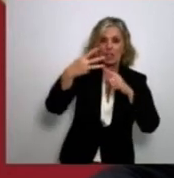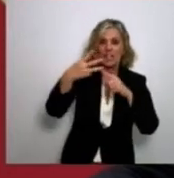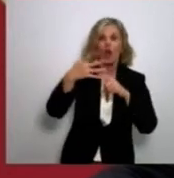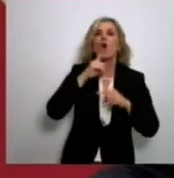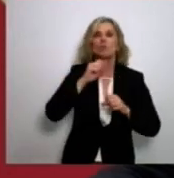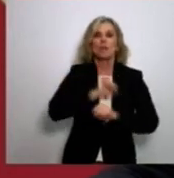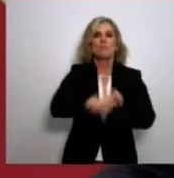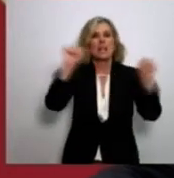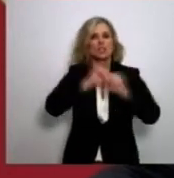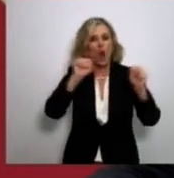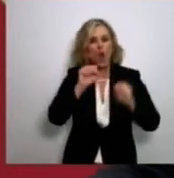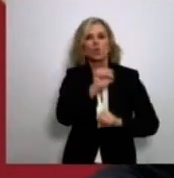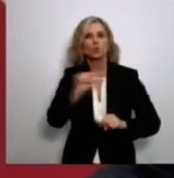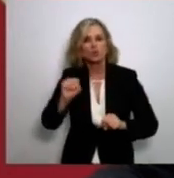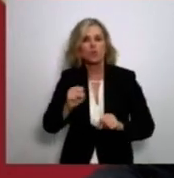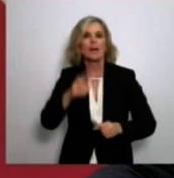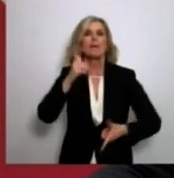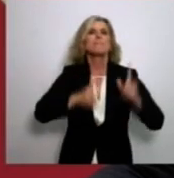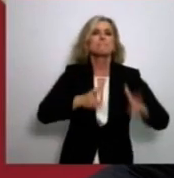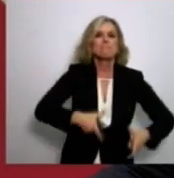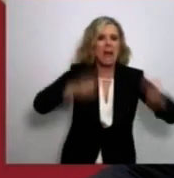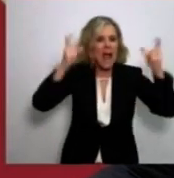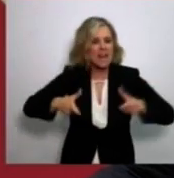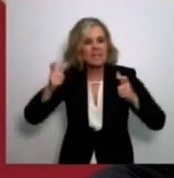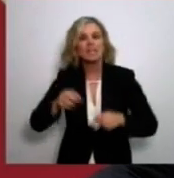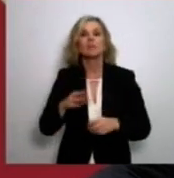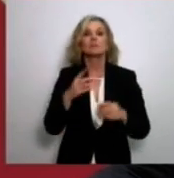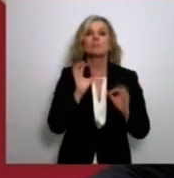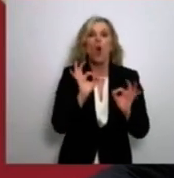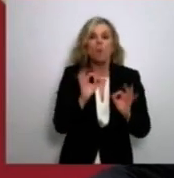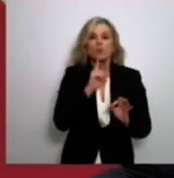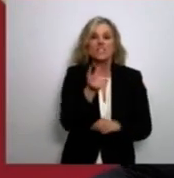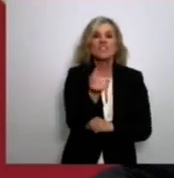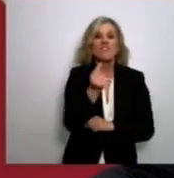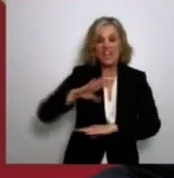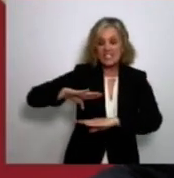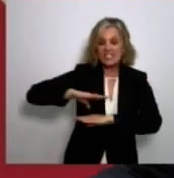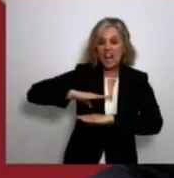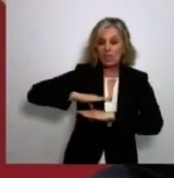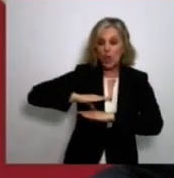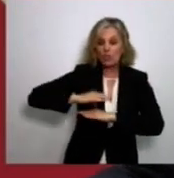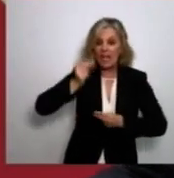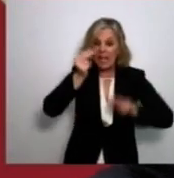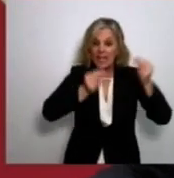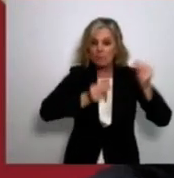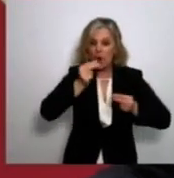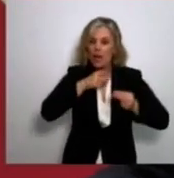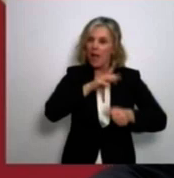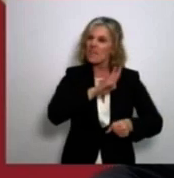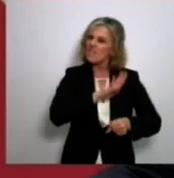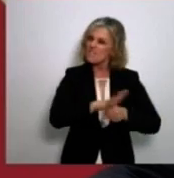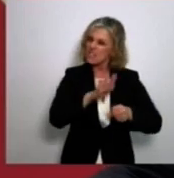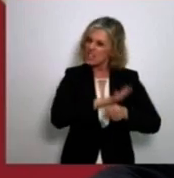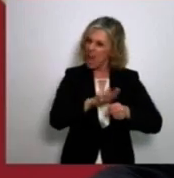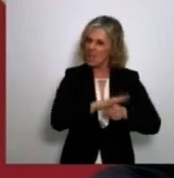Σούλι, στη Μάνη, στα Δερβενάκια. Τα βόλια μας είναι μετρημένα και αρκούνε για να τσακίσουνε το